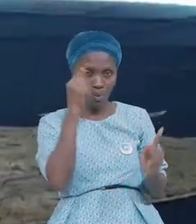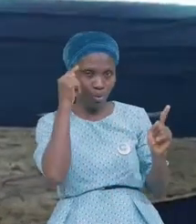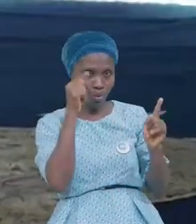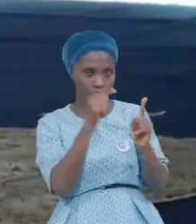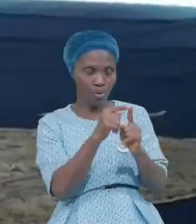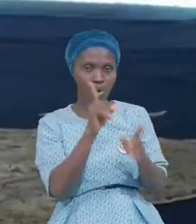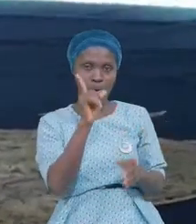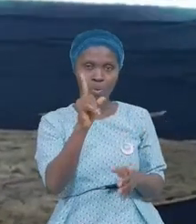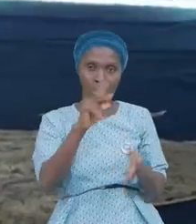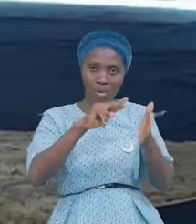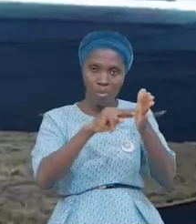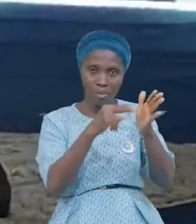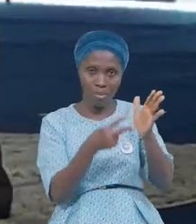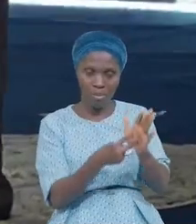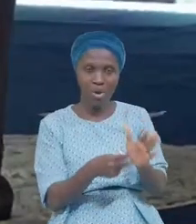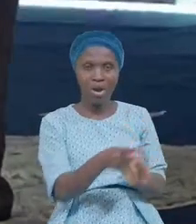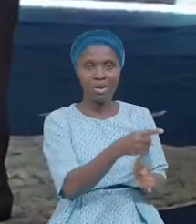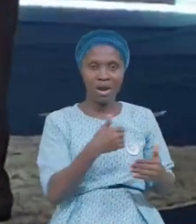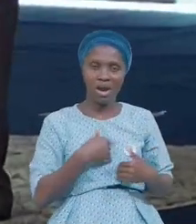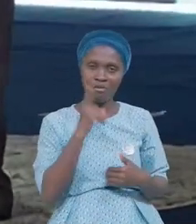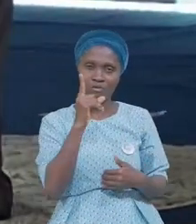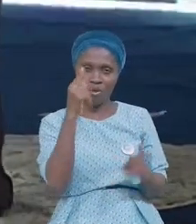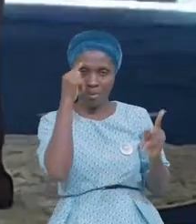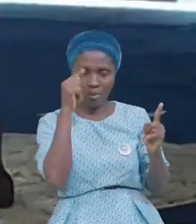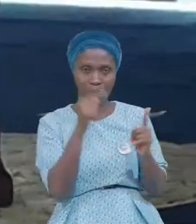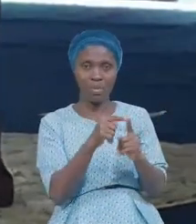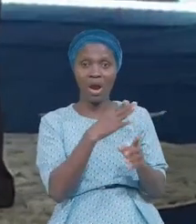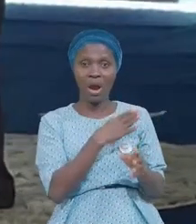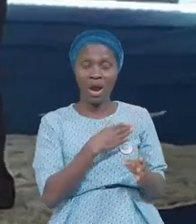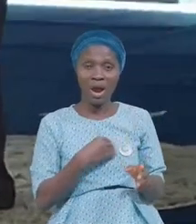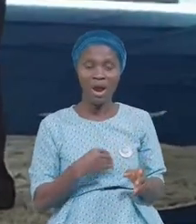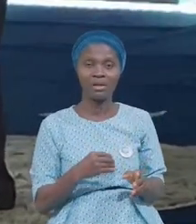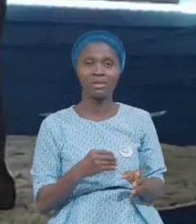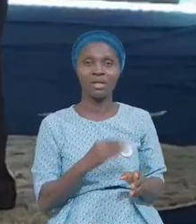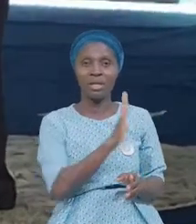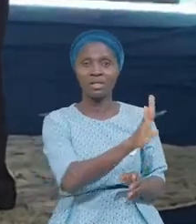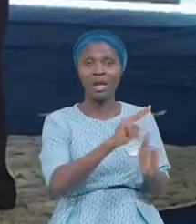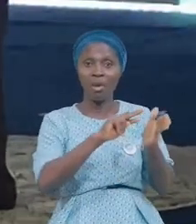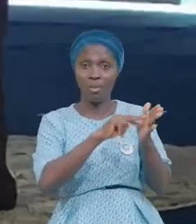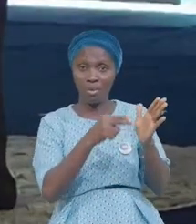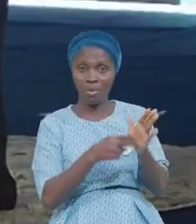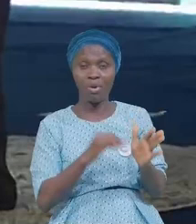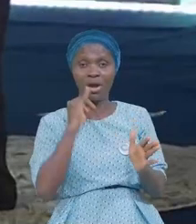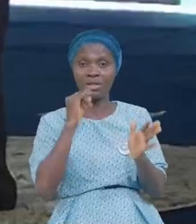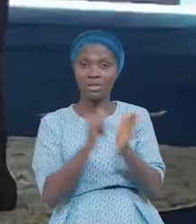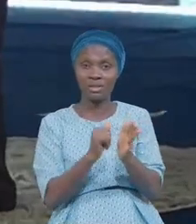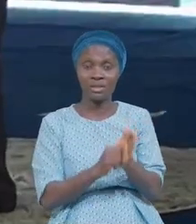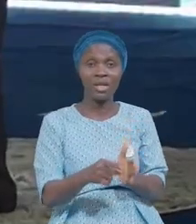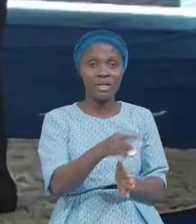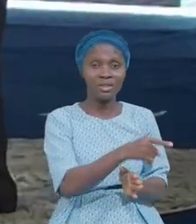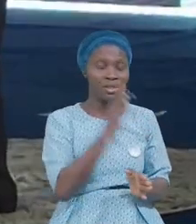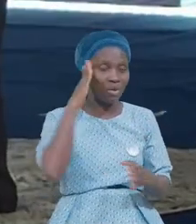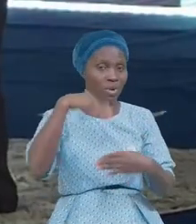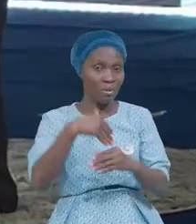même objectif, ils auront même poursuite, et le motif est, ils combattront